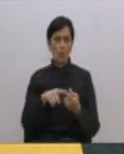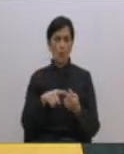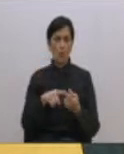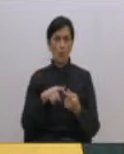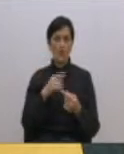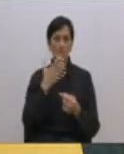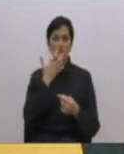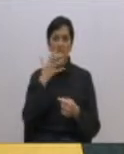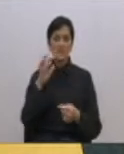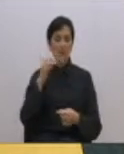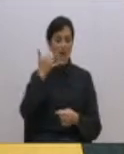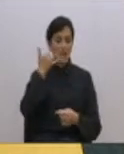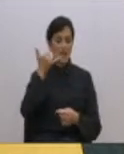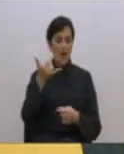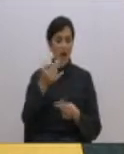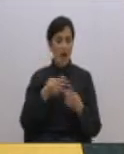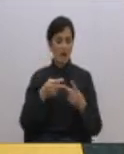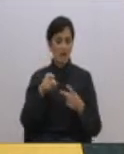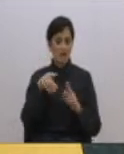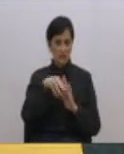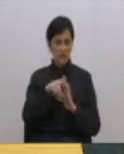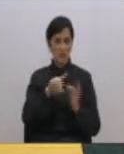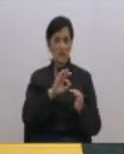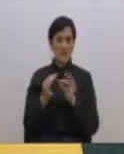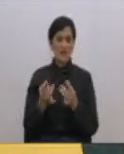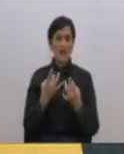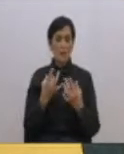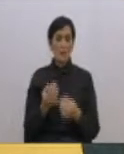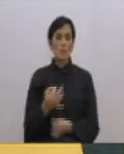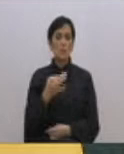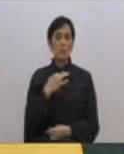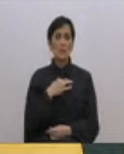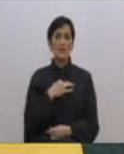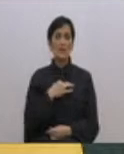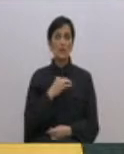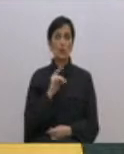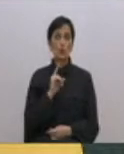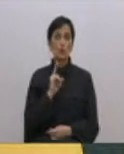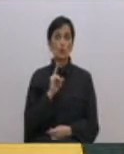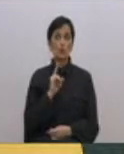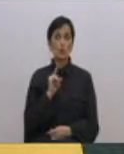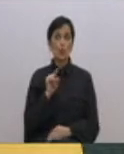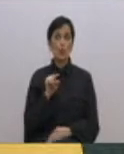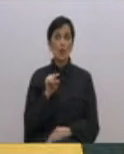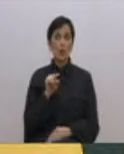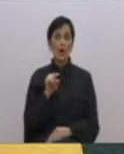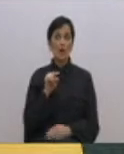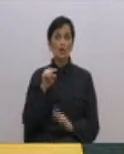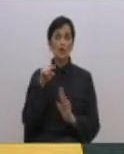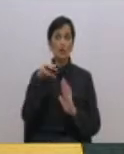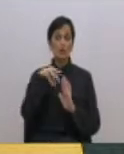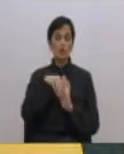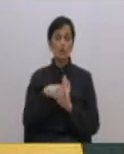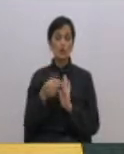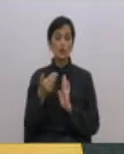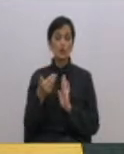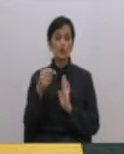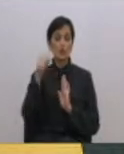საშიშროების ცხელხაზზე დაურეკე და შესაბამისად ის განმიმარტეს და მითხრეს, რომ ამას ეს არის შიდა